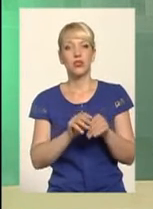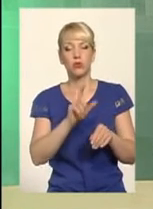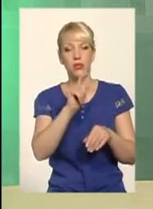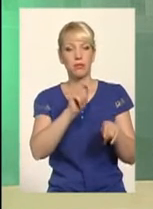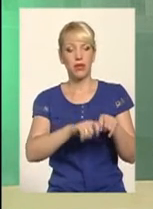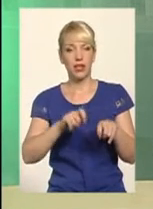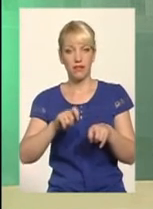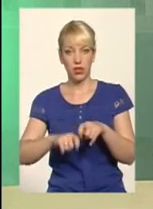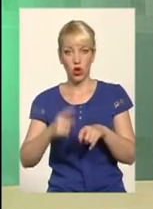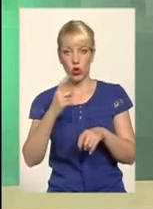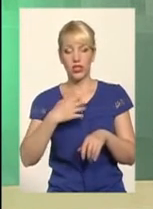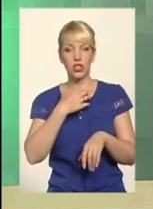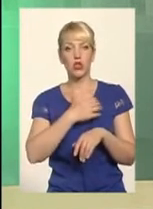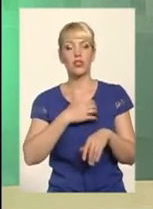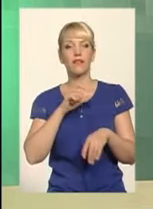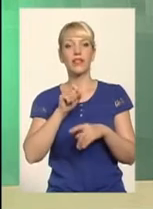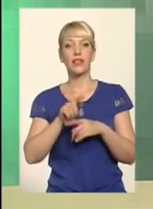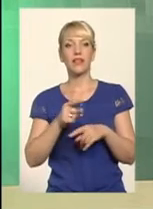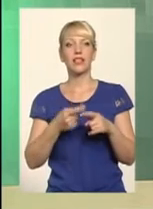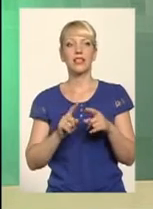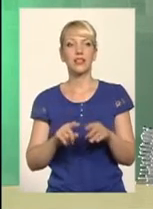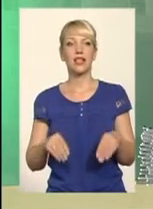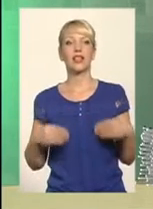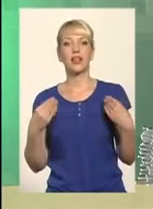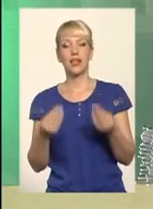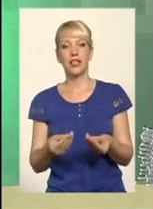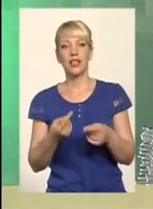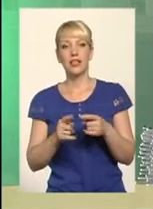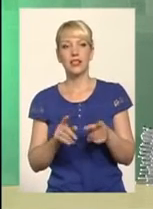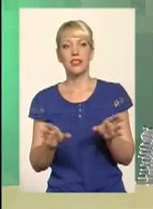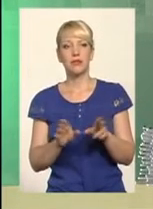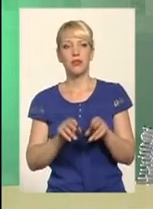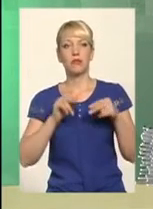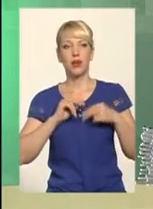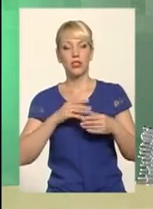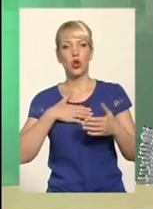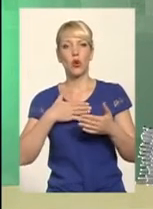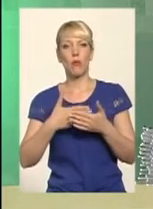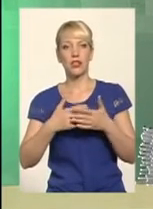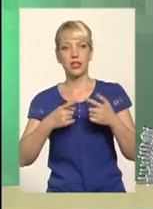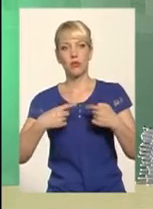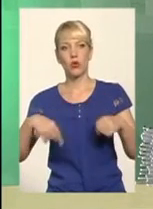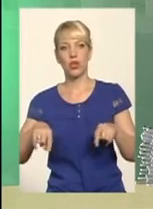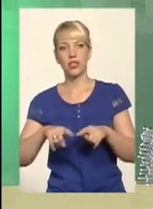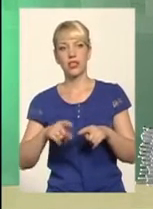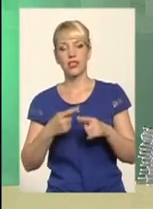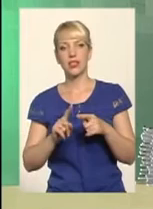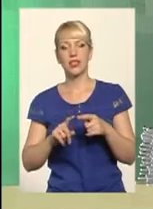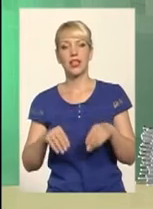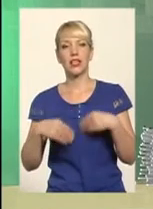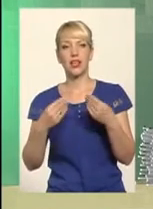це одне з основних завдань – це надання, це співпраця з громадськими організаціями, з роботодавцями, надання